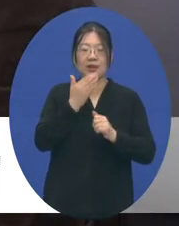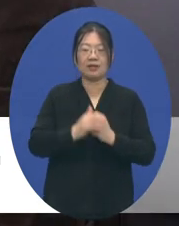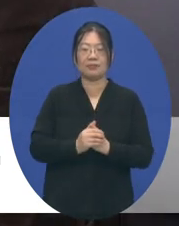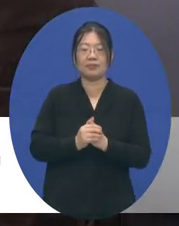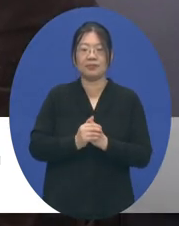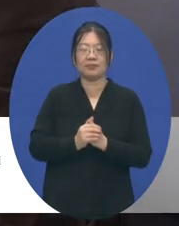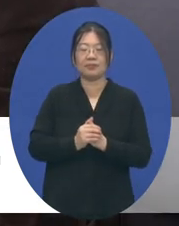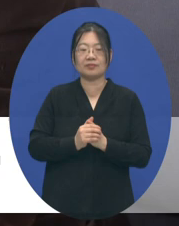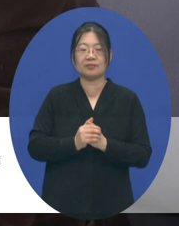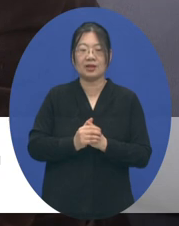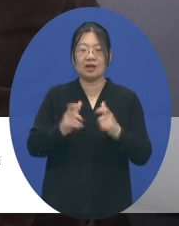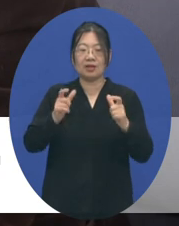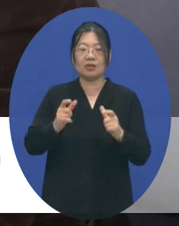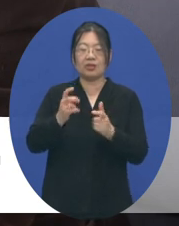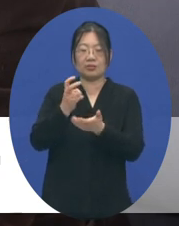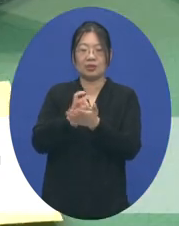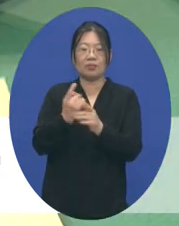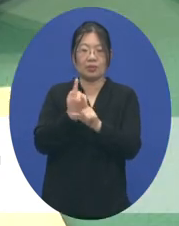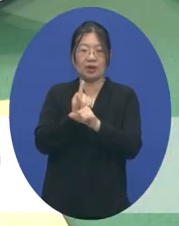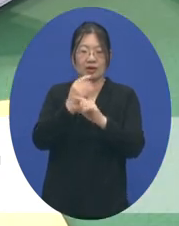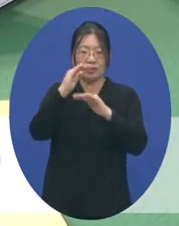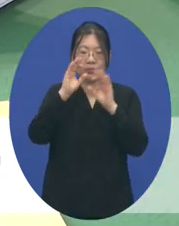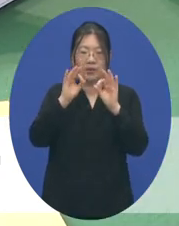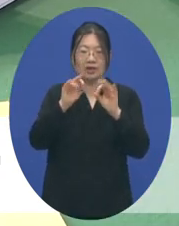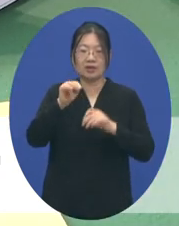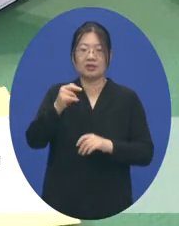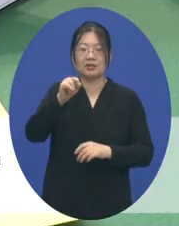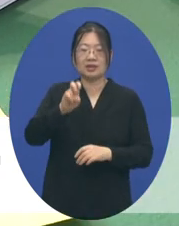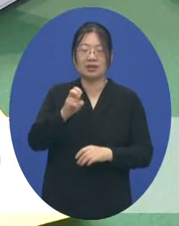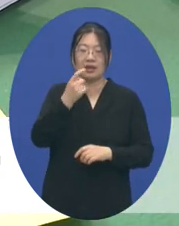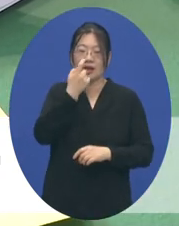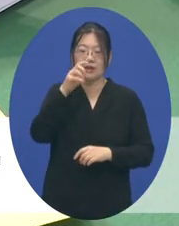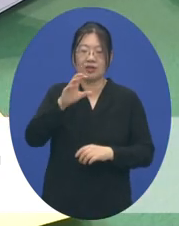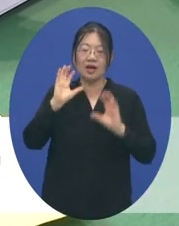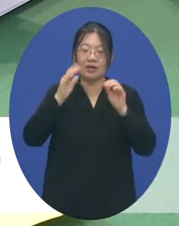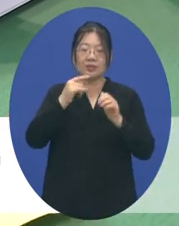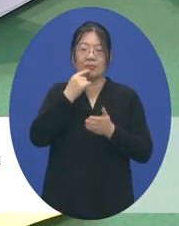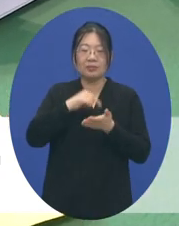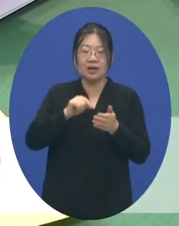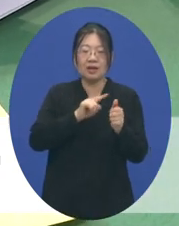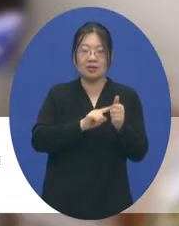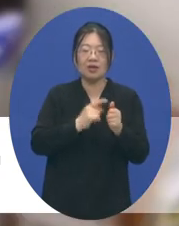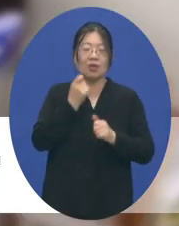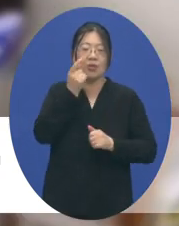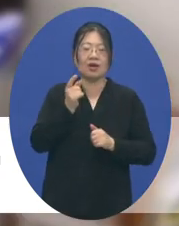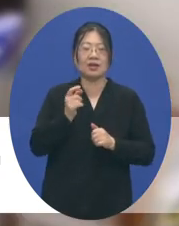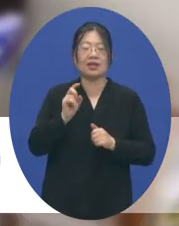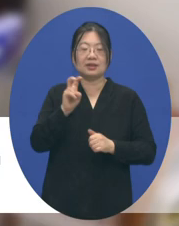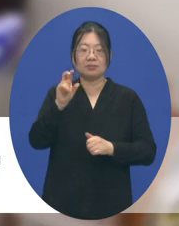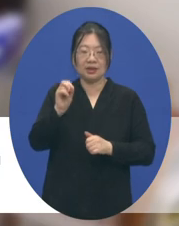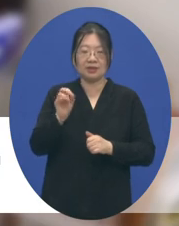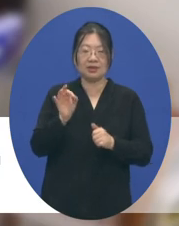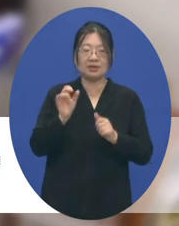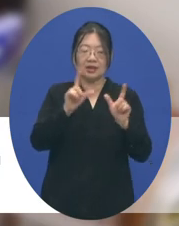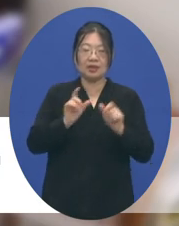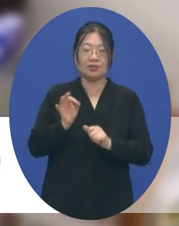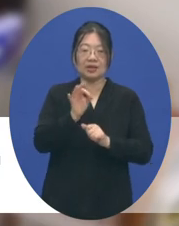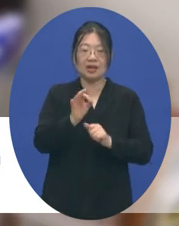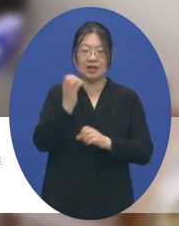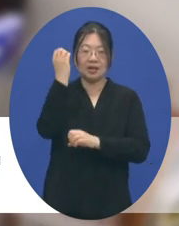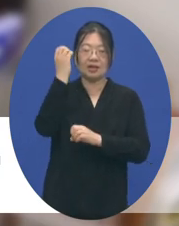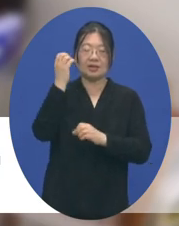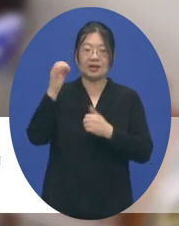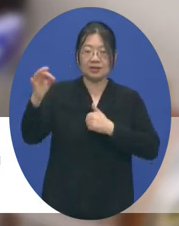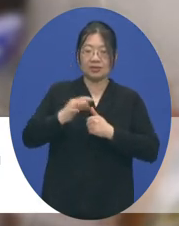경기도가 공포한 개정 조례에 따르면 선감학원 사건 피해자에게 지원하는 월 20만 원의 생활안정 지원금을 기초생활수급자에